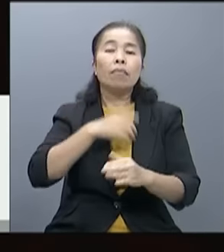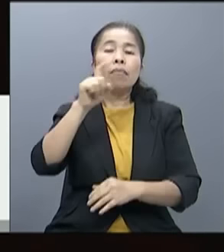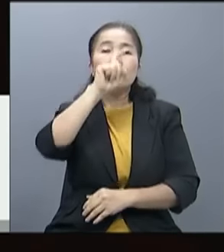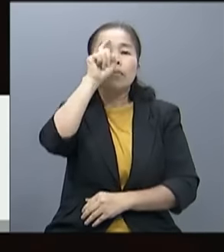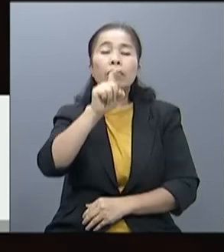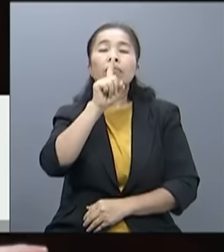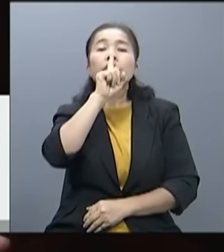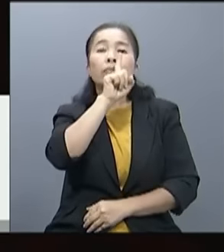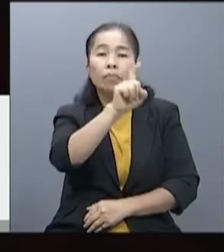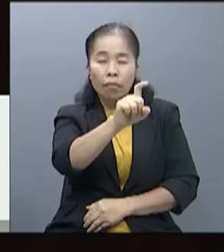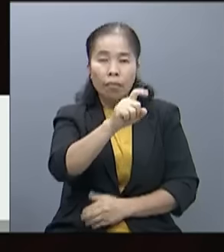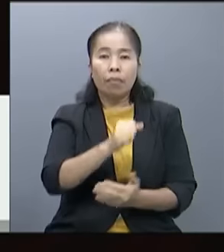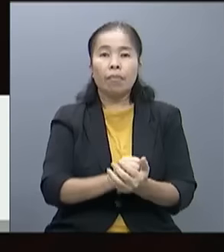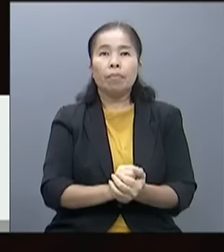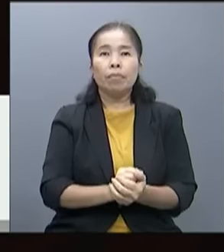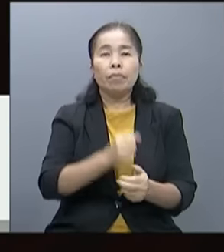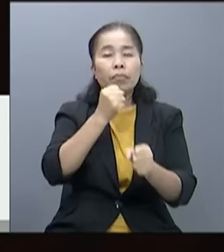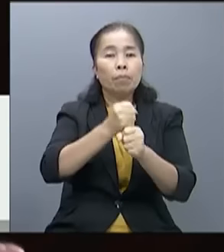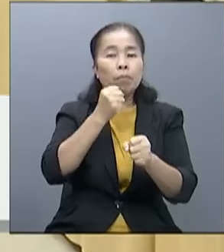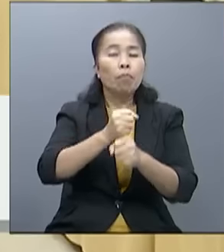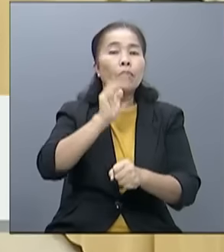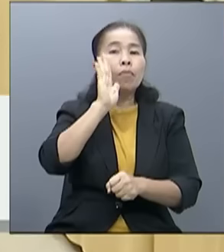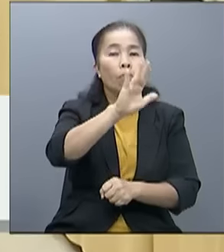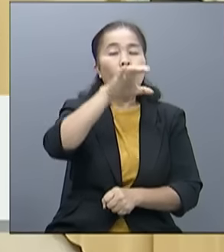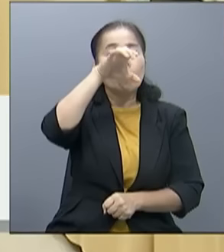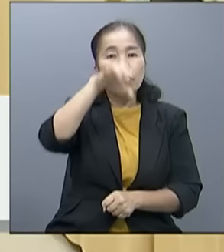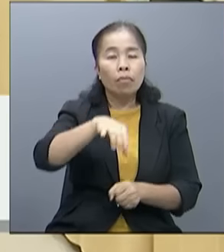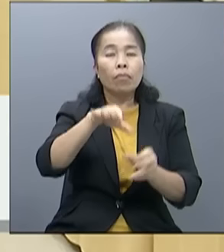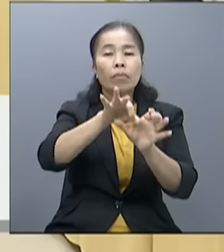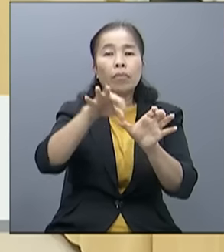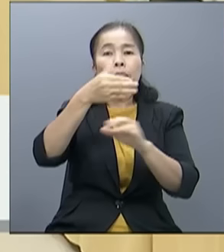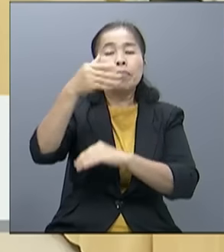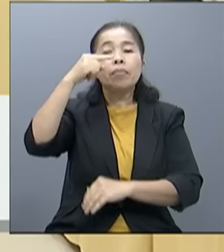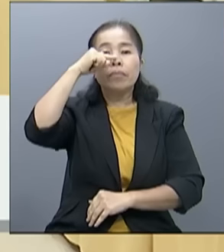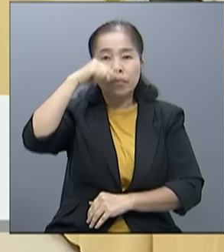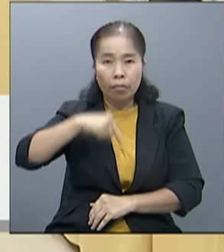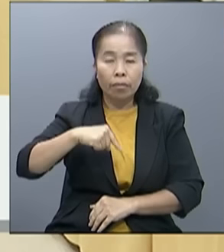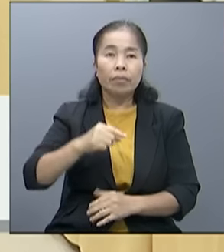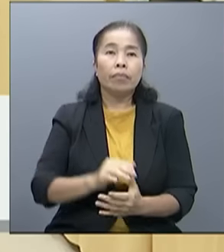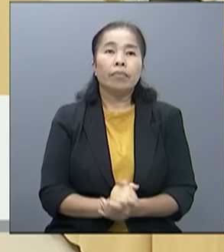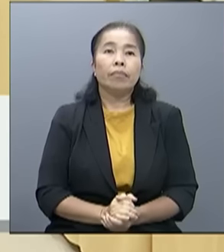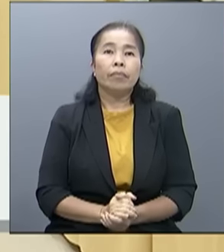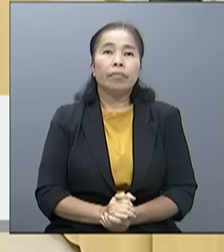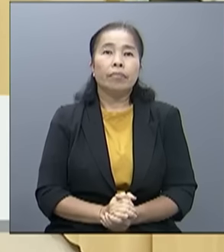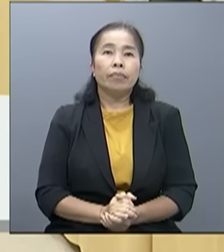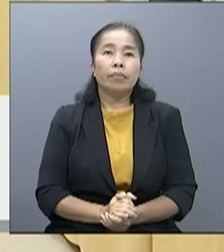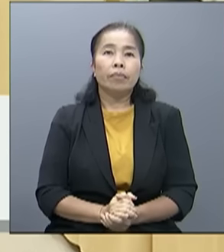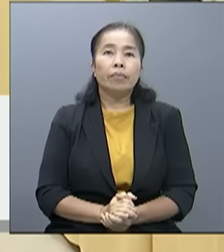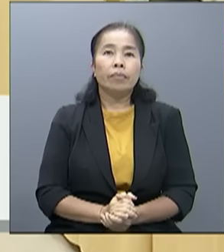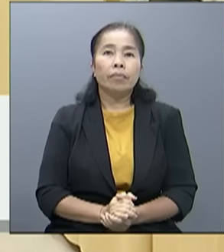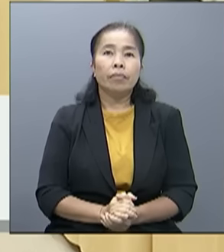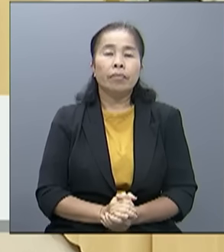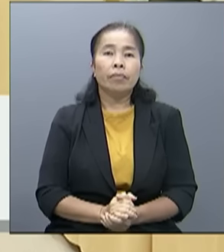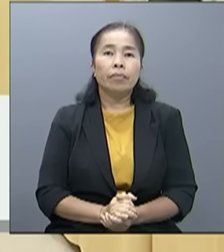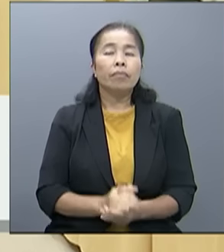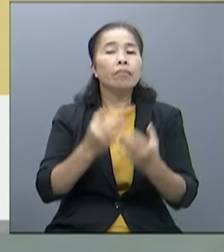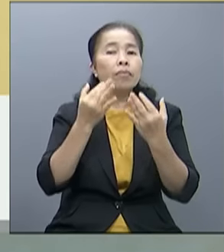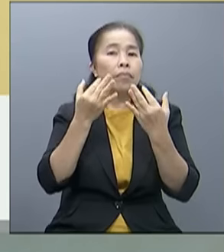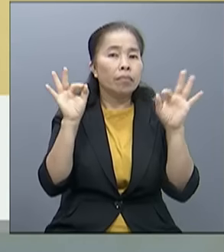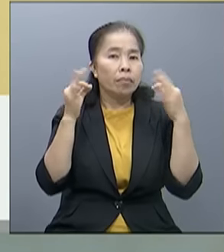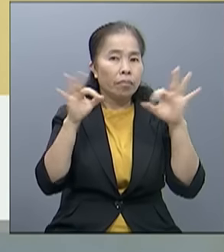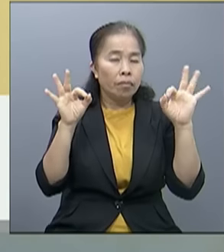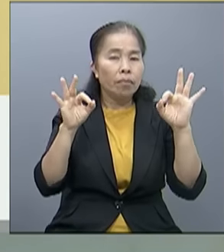ถึงประสิทธิภาพในการทำงานของธนาคารแห่งประเทศไทยค่ะซึ่งมองว่าความเป็นอิสระของ